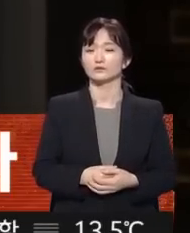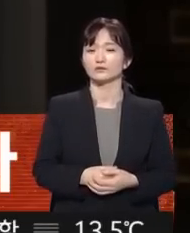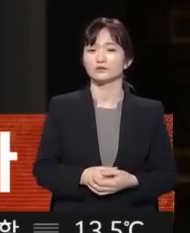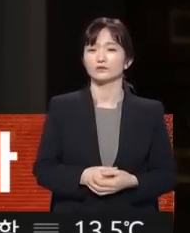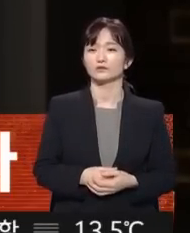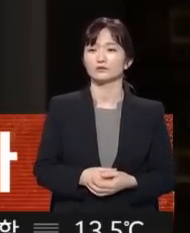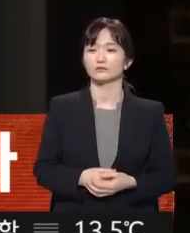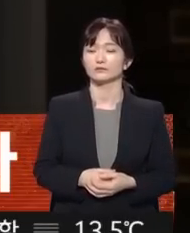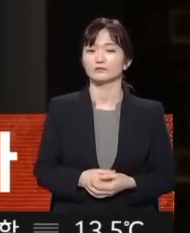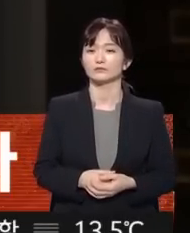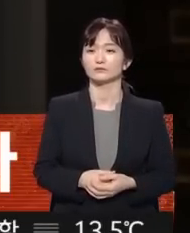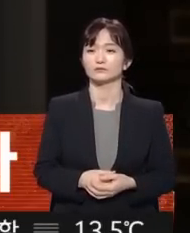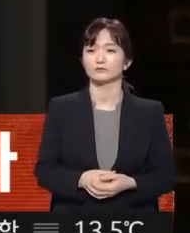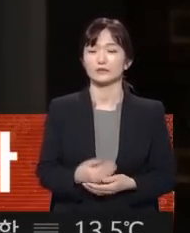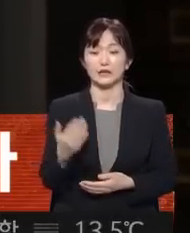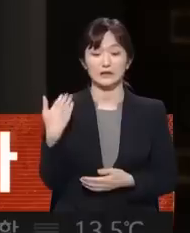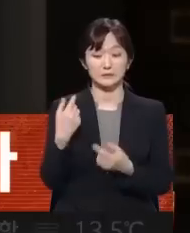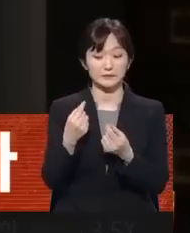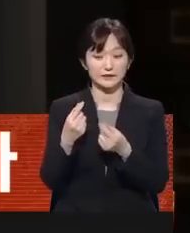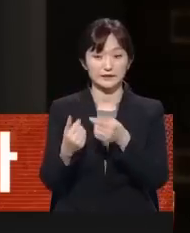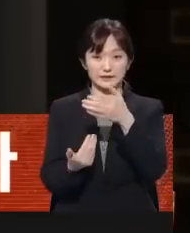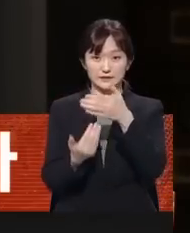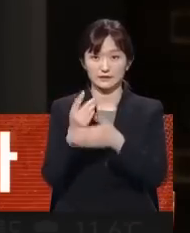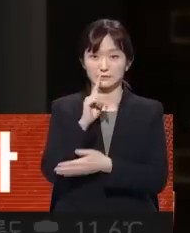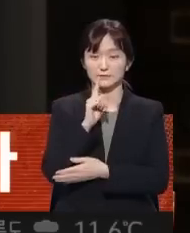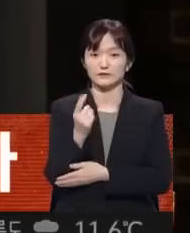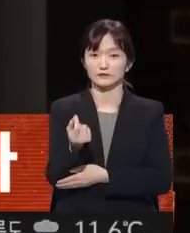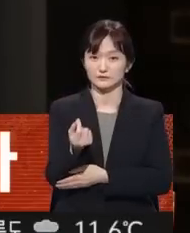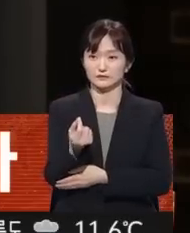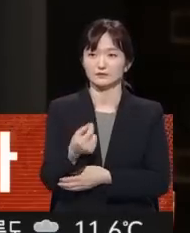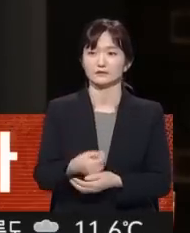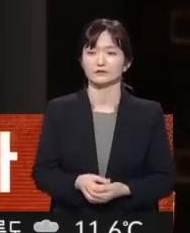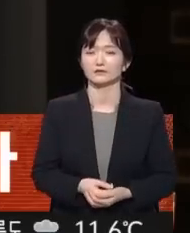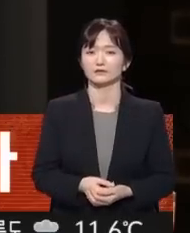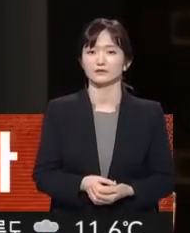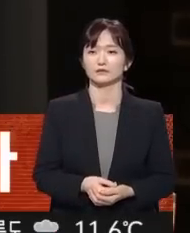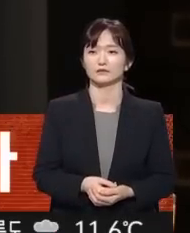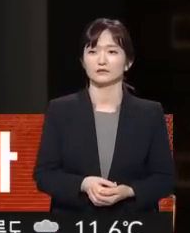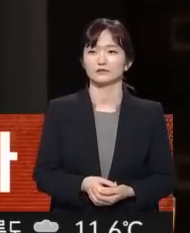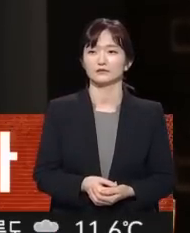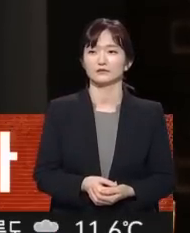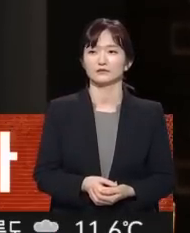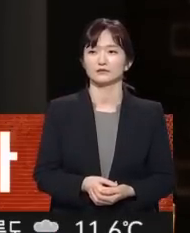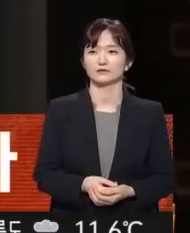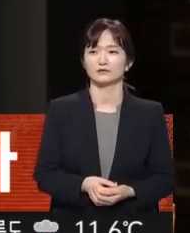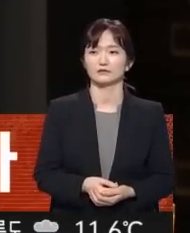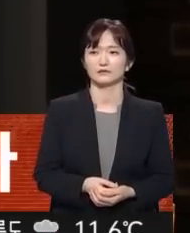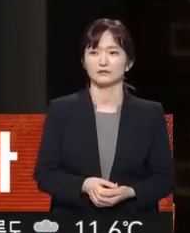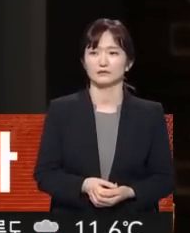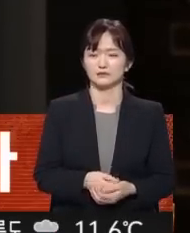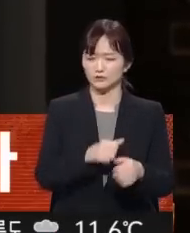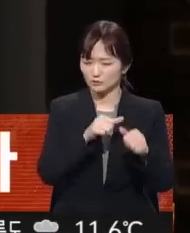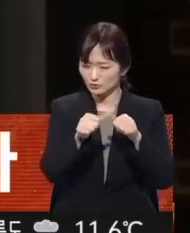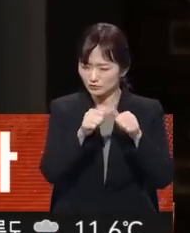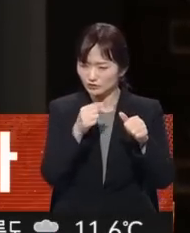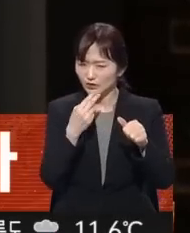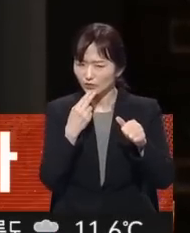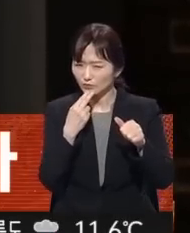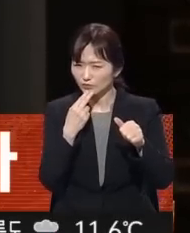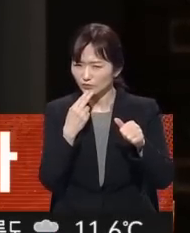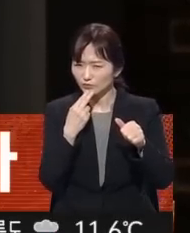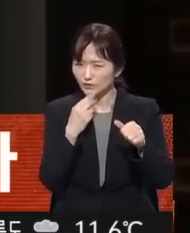말이죠 아까 교수님도 유사한 사건 얘기를 하셨지만 이렇게 그냥 없는 얘기는 아닐 것 같기도 해요